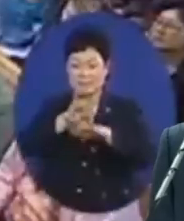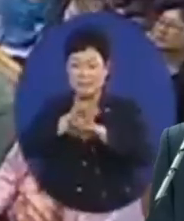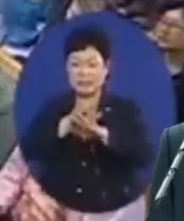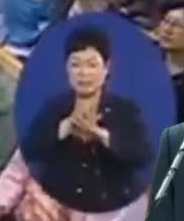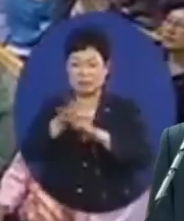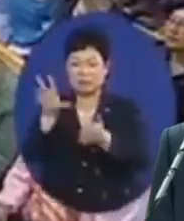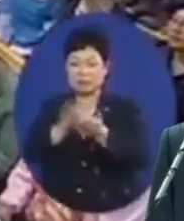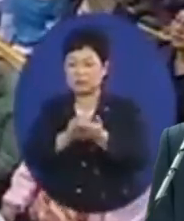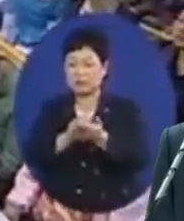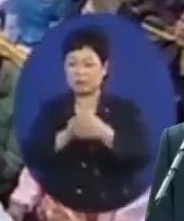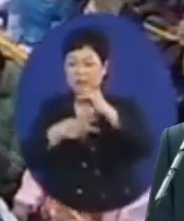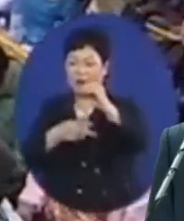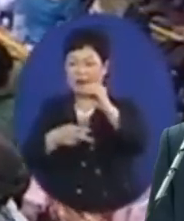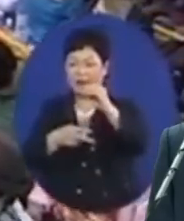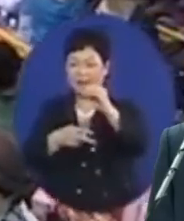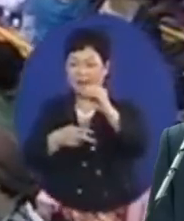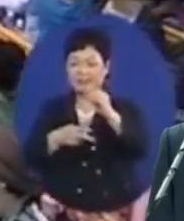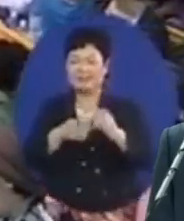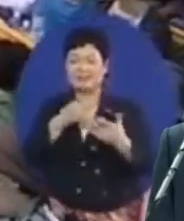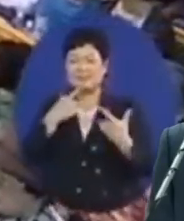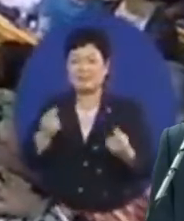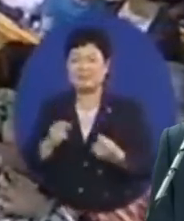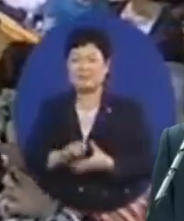마귀는 문제없다.